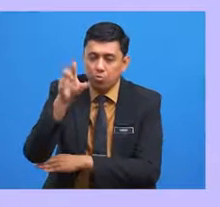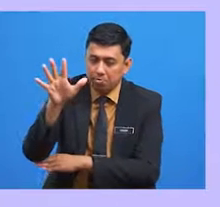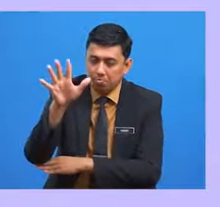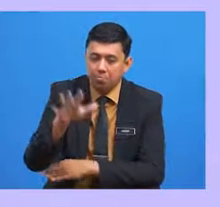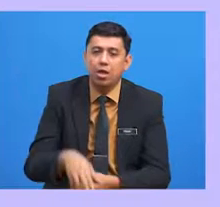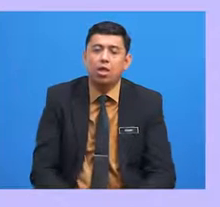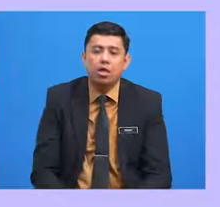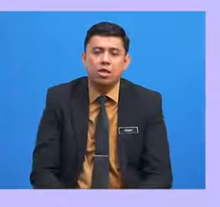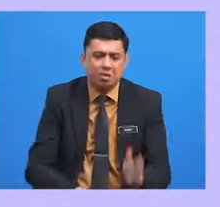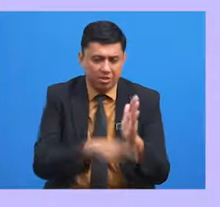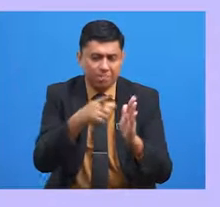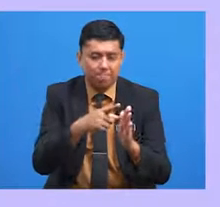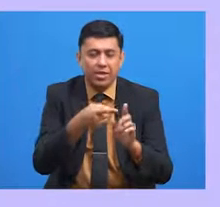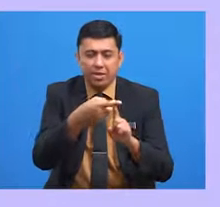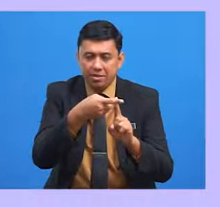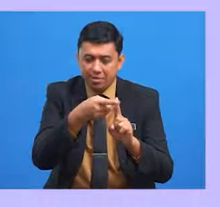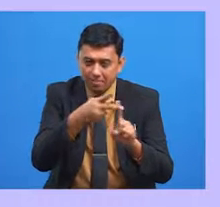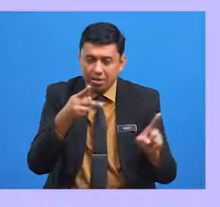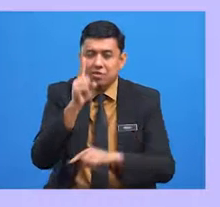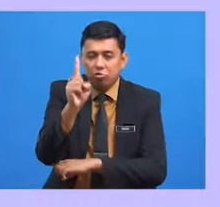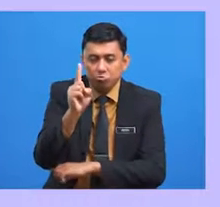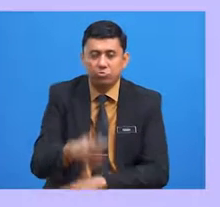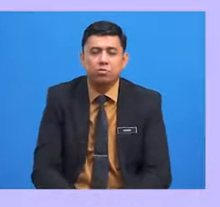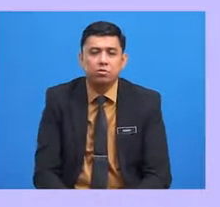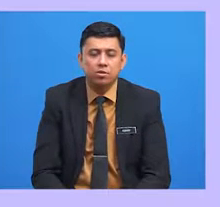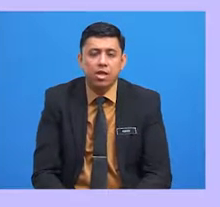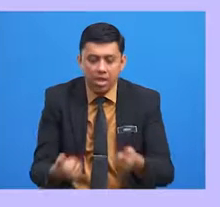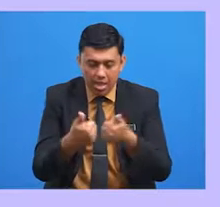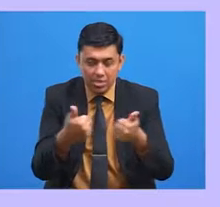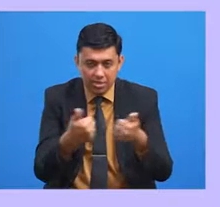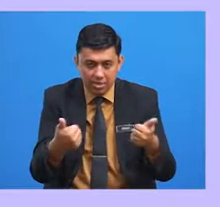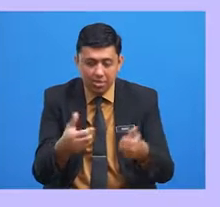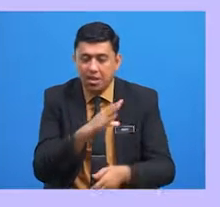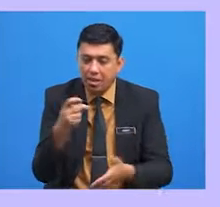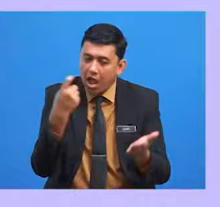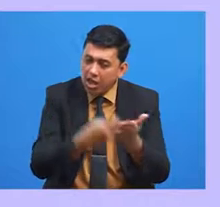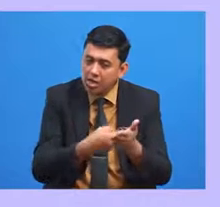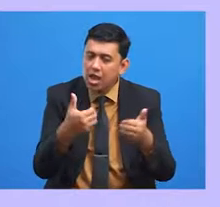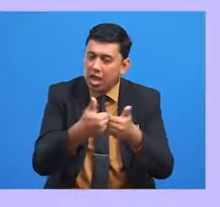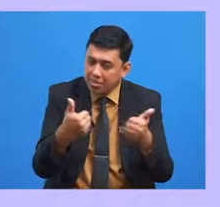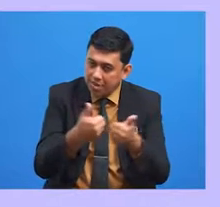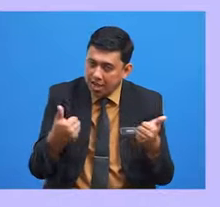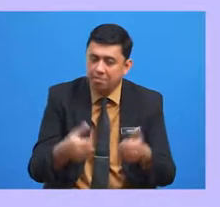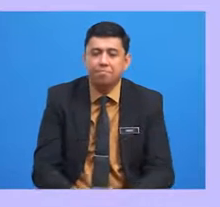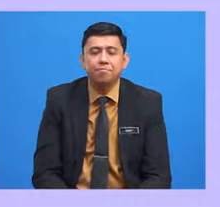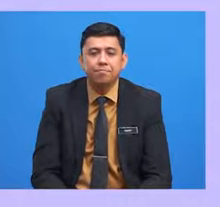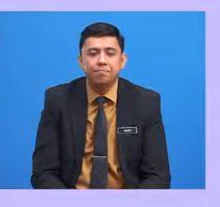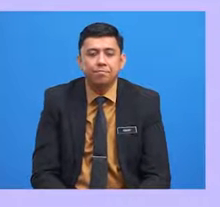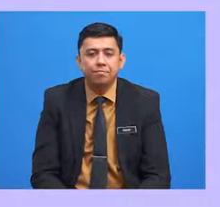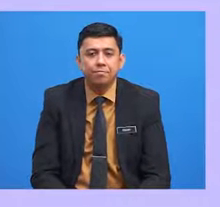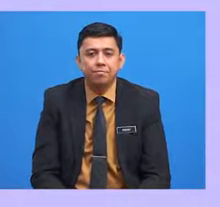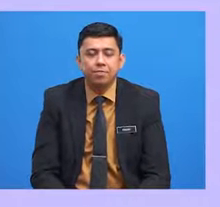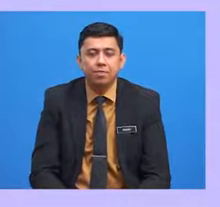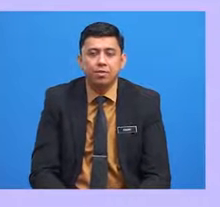2.5 merupakan lebih daripada 1 dan ia keanjalan harga permintaan anjal. Ciri yang kedua, keluk